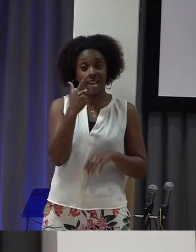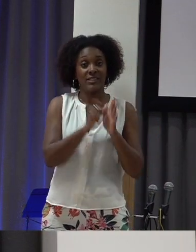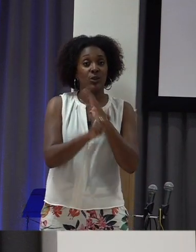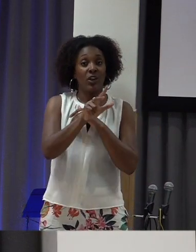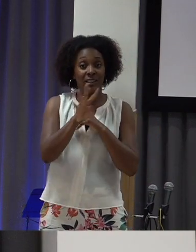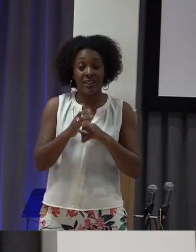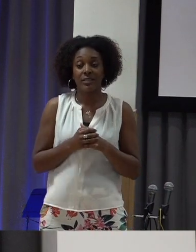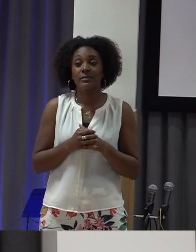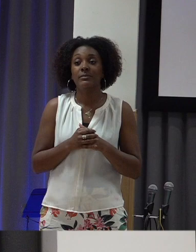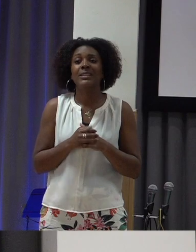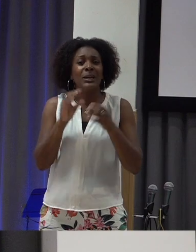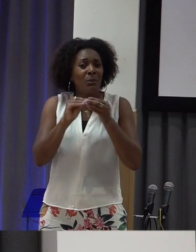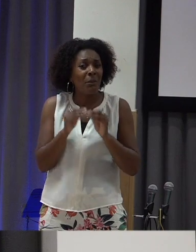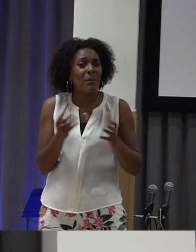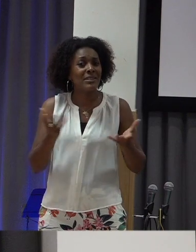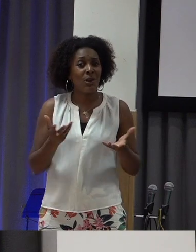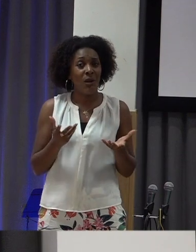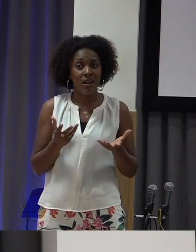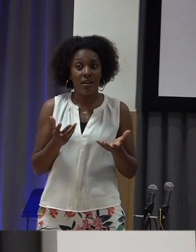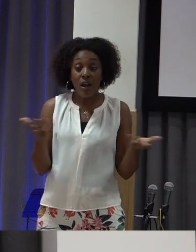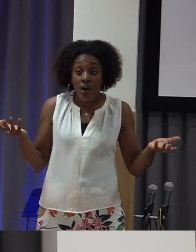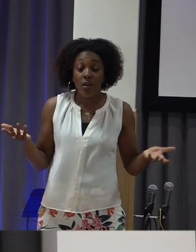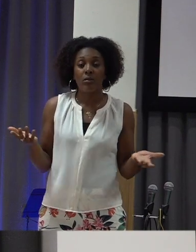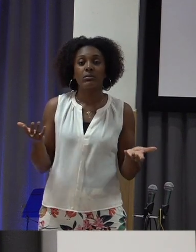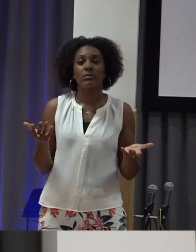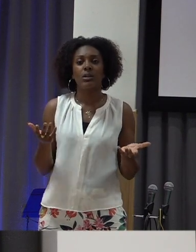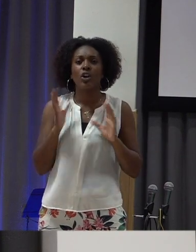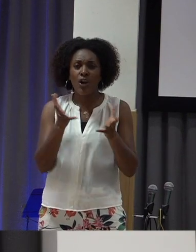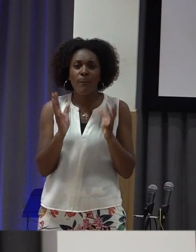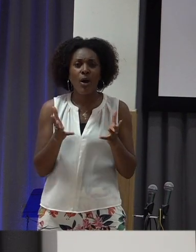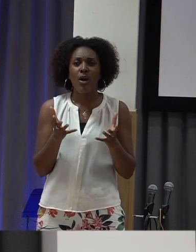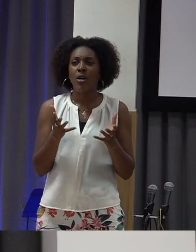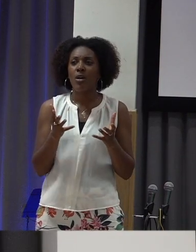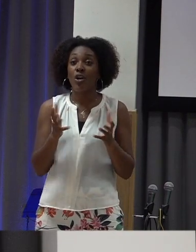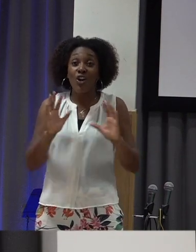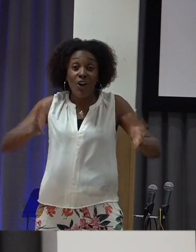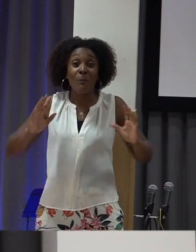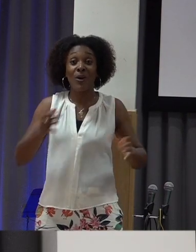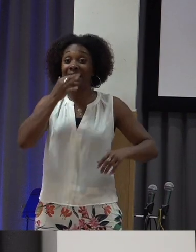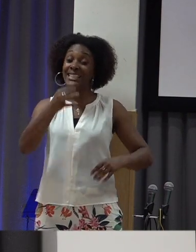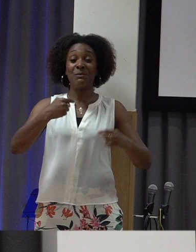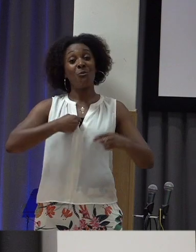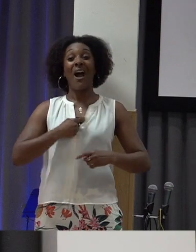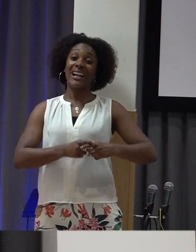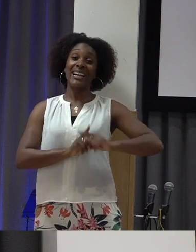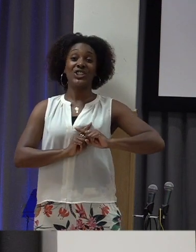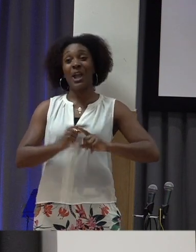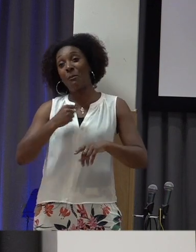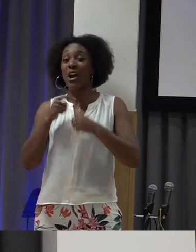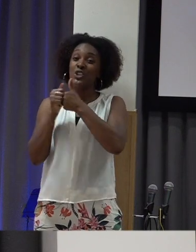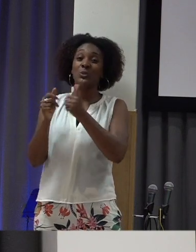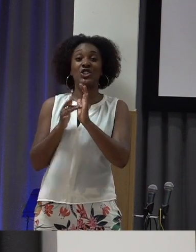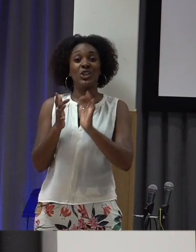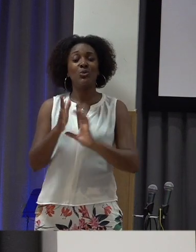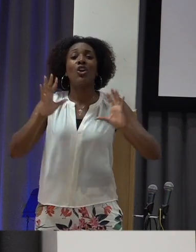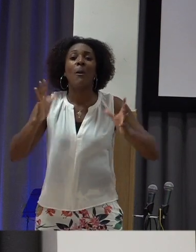cas-là, pouvons-nous encore prendre ou prétendre être des disciples de Christ? Je vous